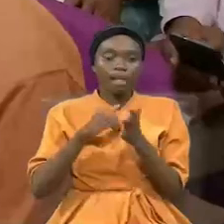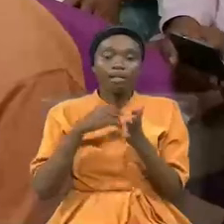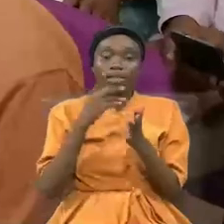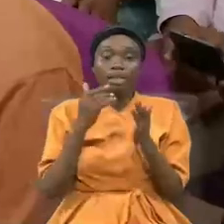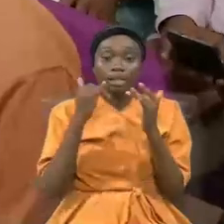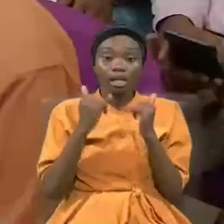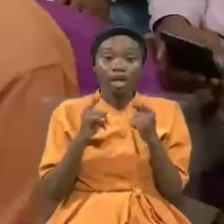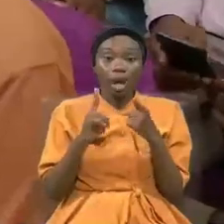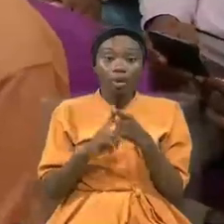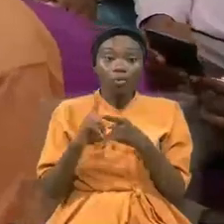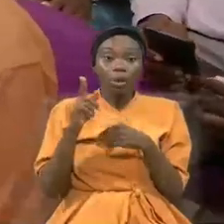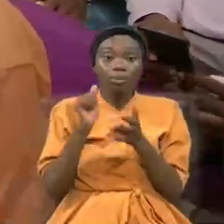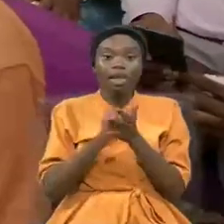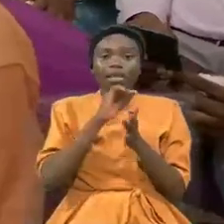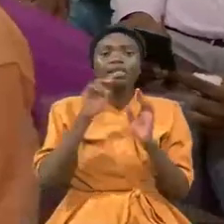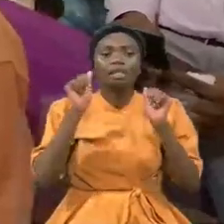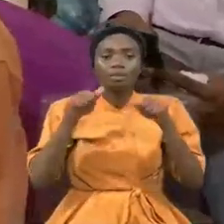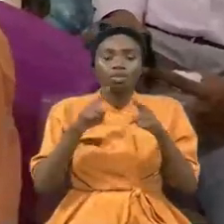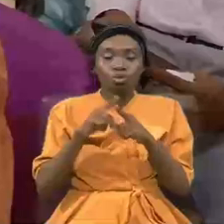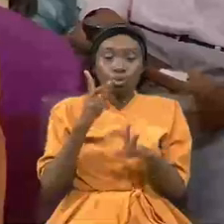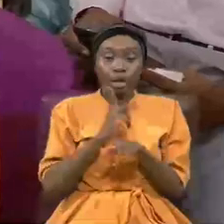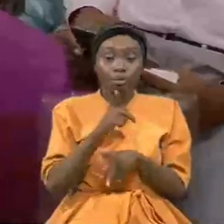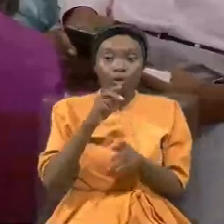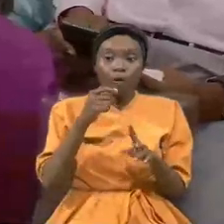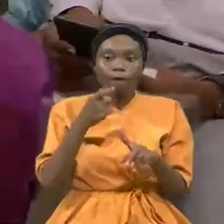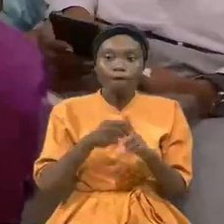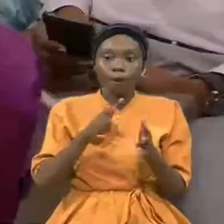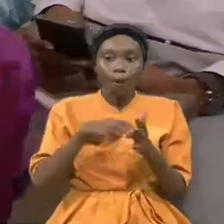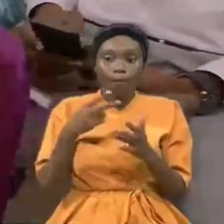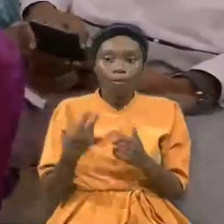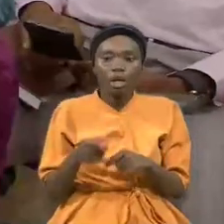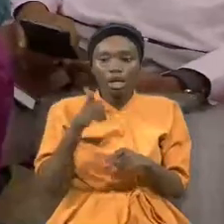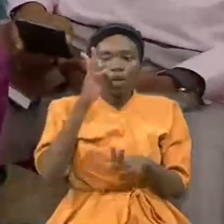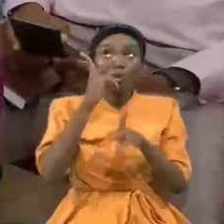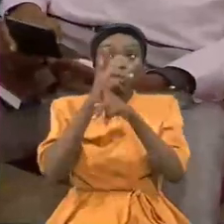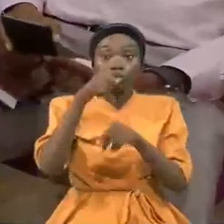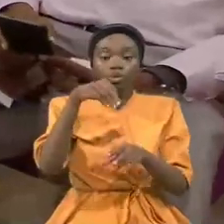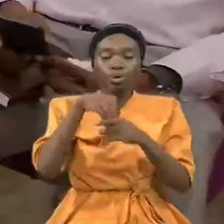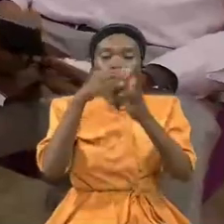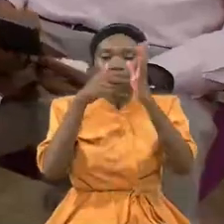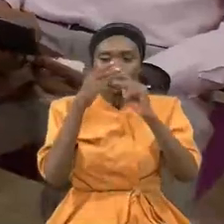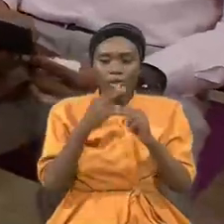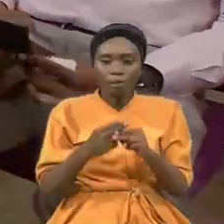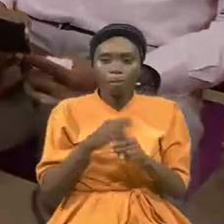24. Oh, à celui qui peut vous préserver de toute chute, amen, et vous gardera,